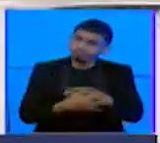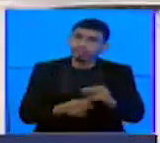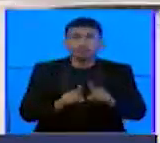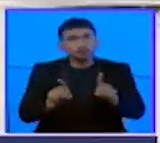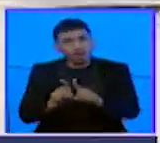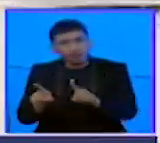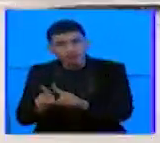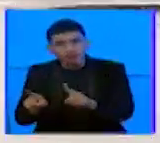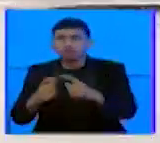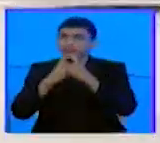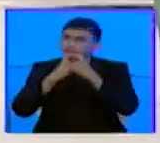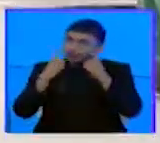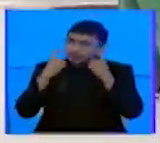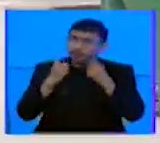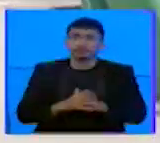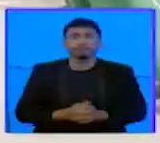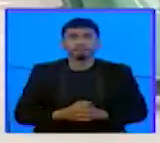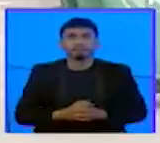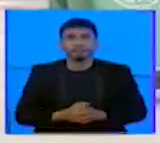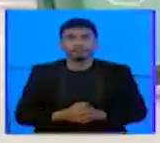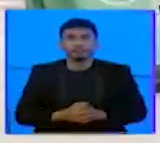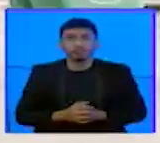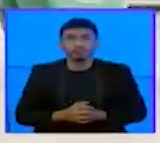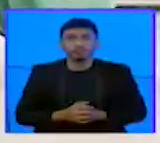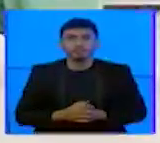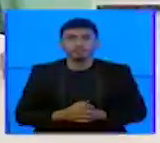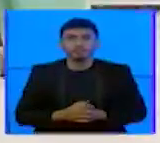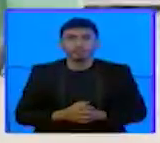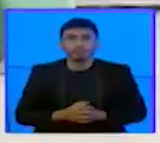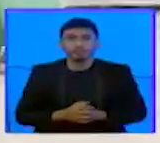tangan. Dari Jakarta, di Sabora, Edi Nugroho, Freddy Budiman, iNews melaporkan.